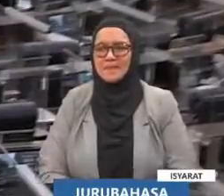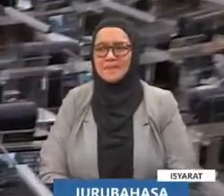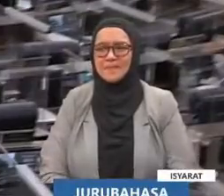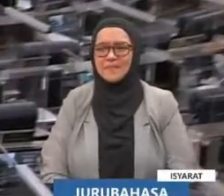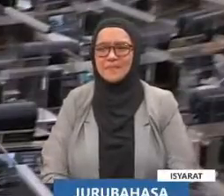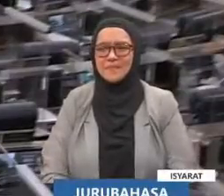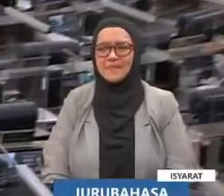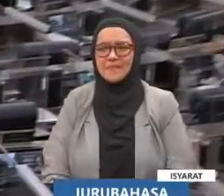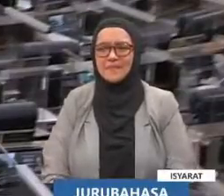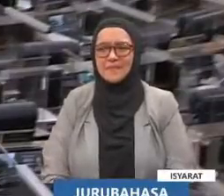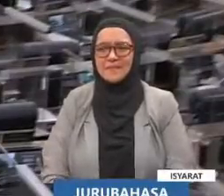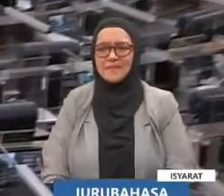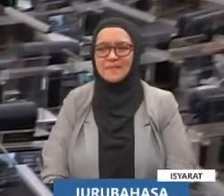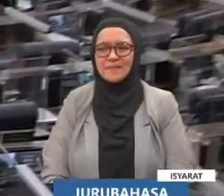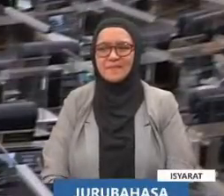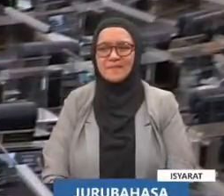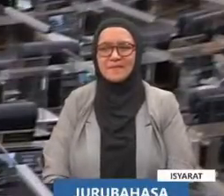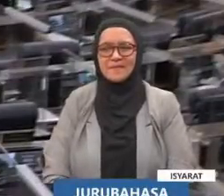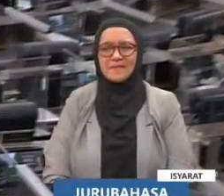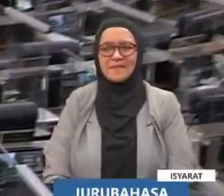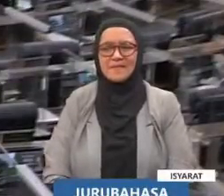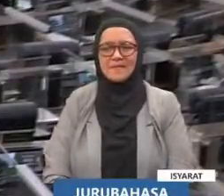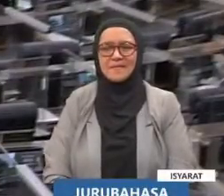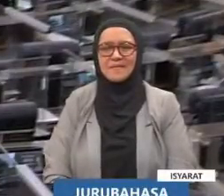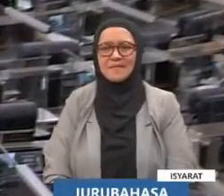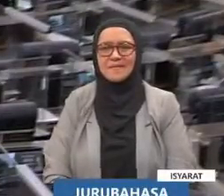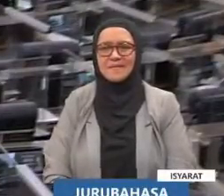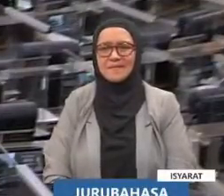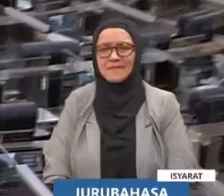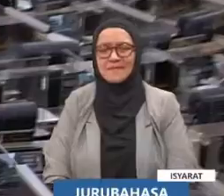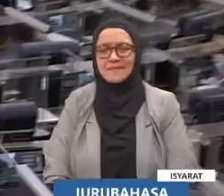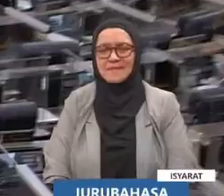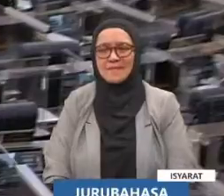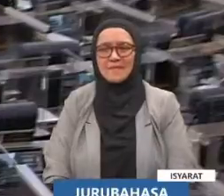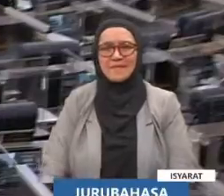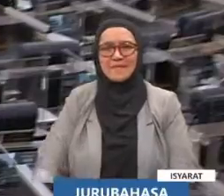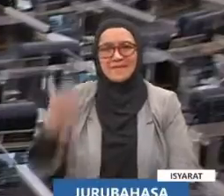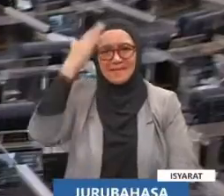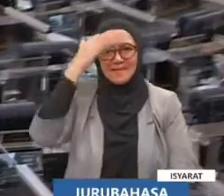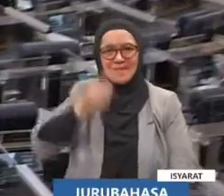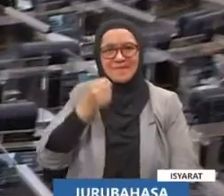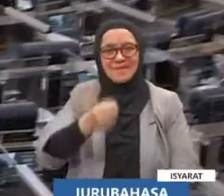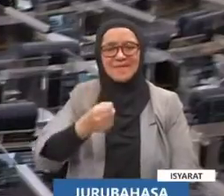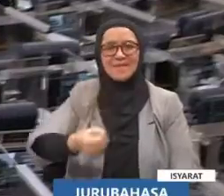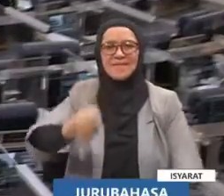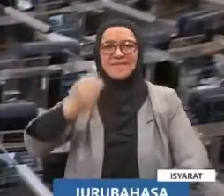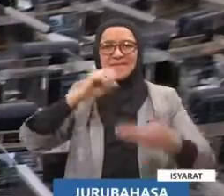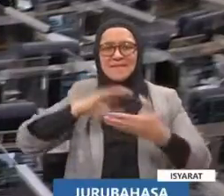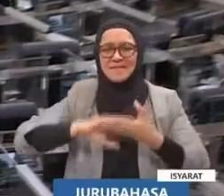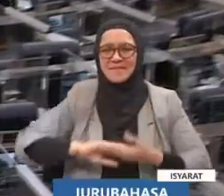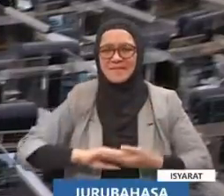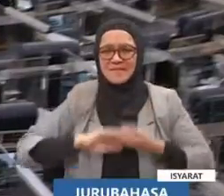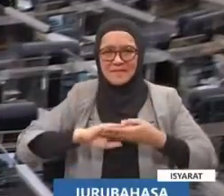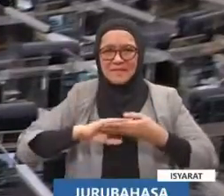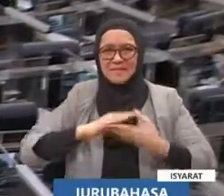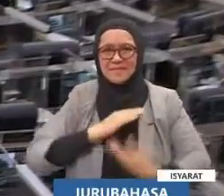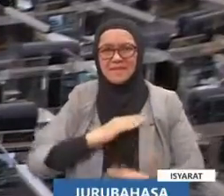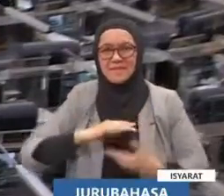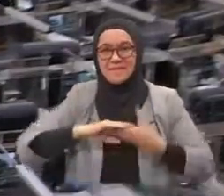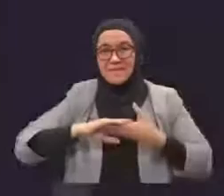Kuala Kerai. Ya. Terima kasih Datuk Andi Petua. Terima kasih atas jawapan yang Berhormat Menteri. Saya nak tanya